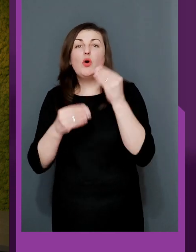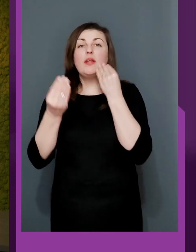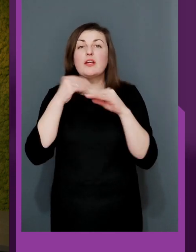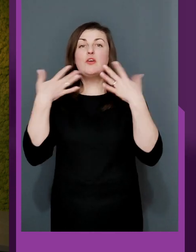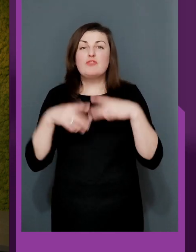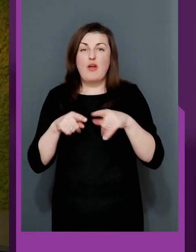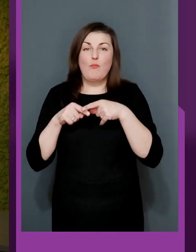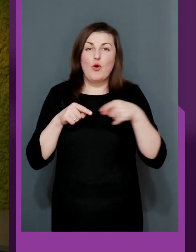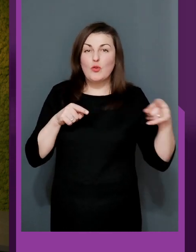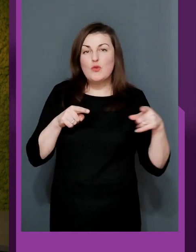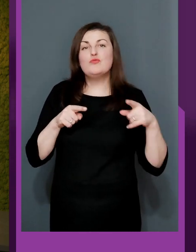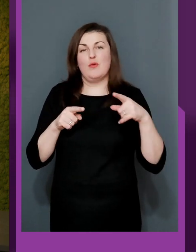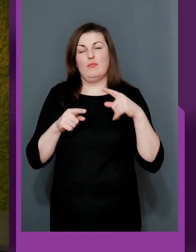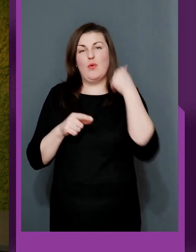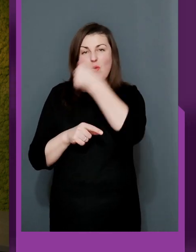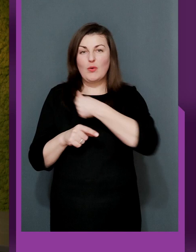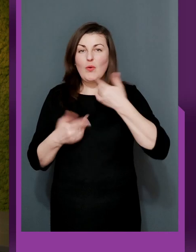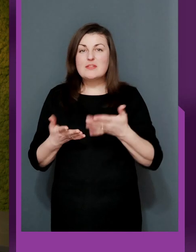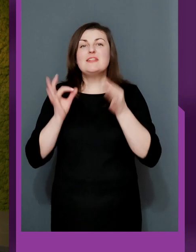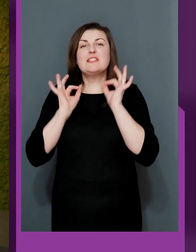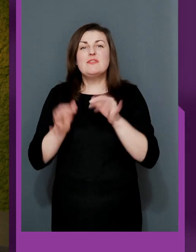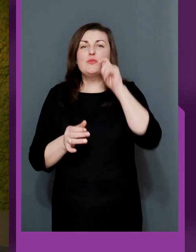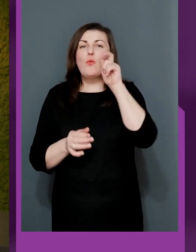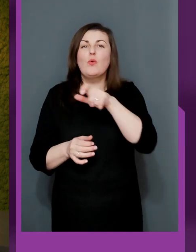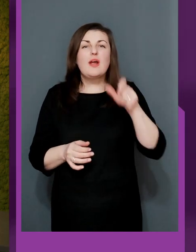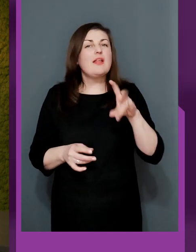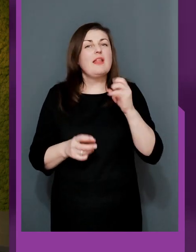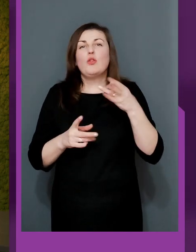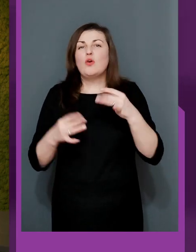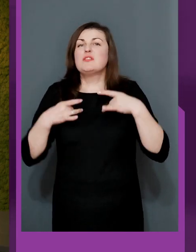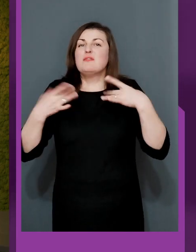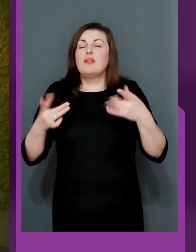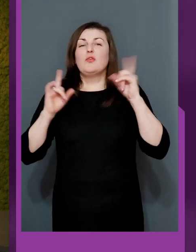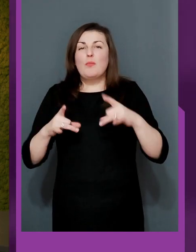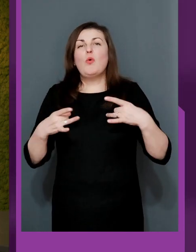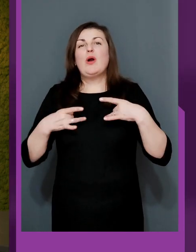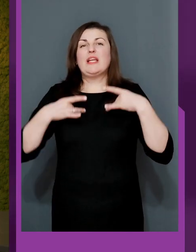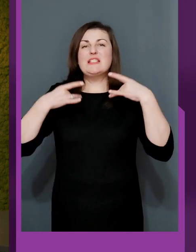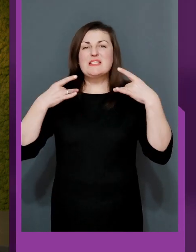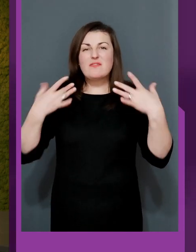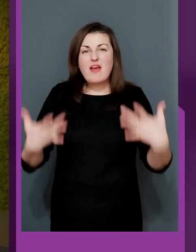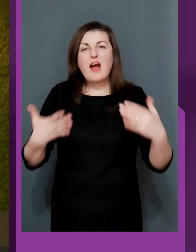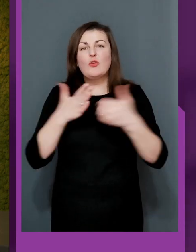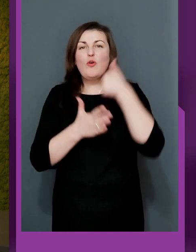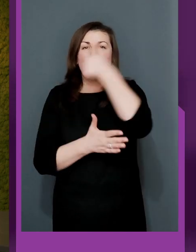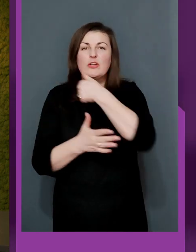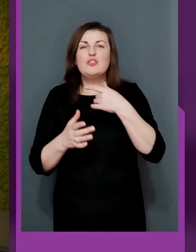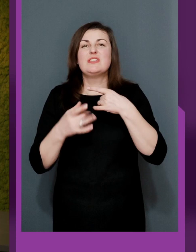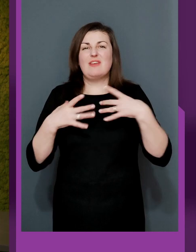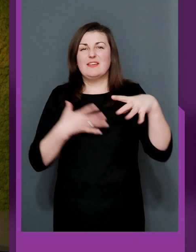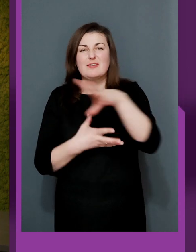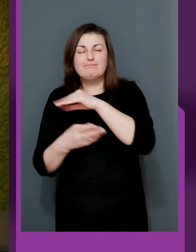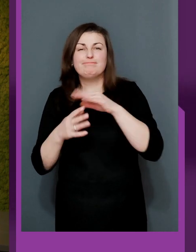найкращого вже в поточному календарному році Ну звісно українцям не до свята тому різдвяно-новорічні свята так